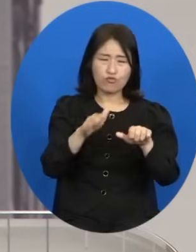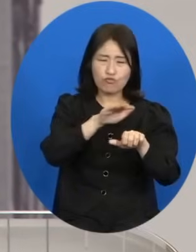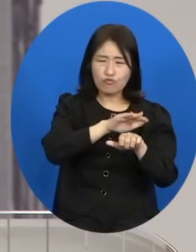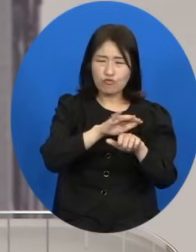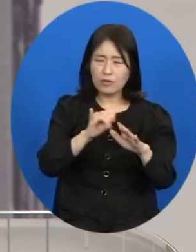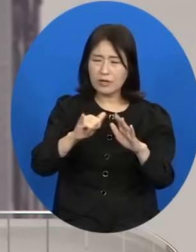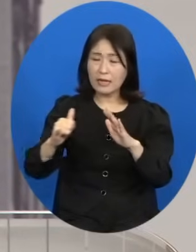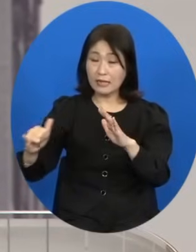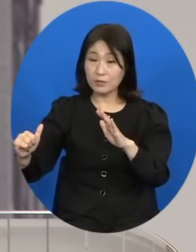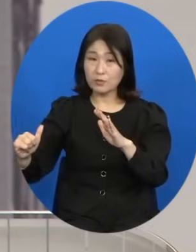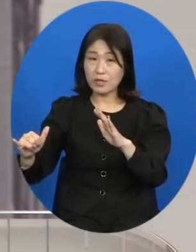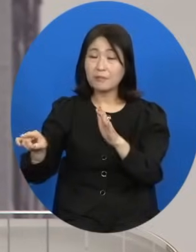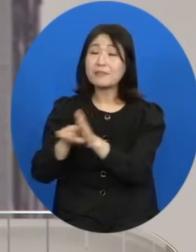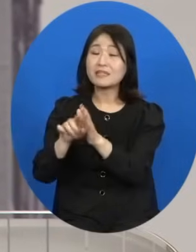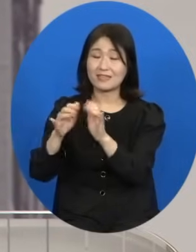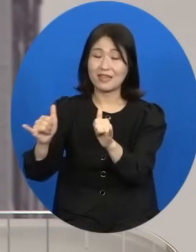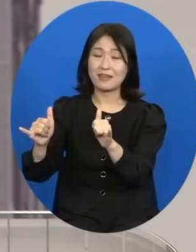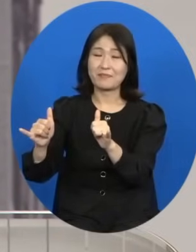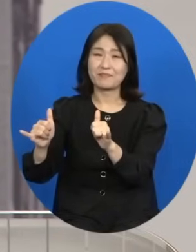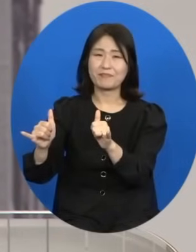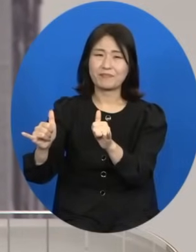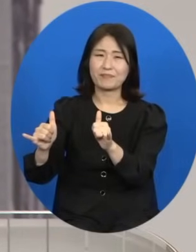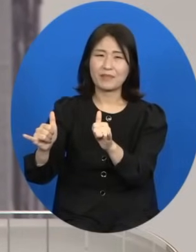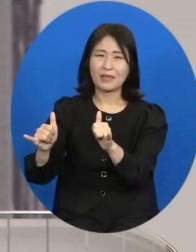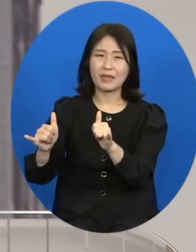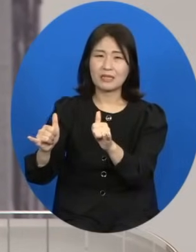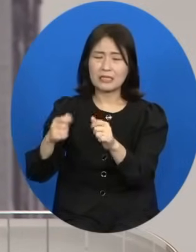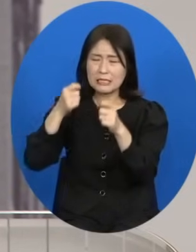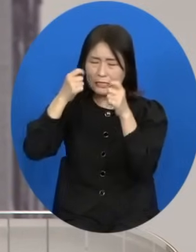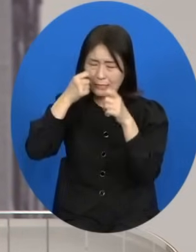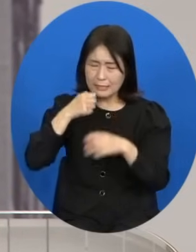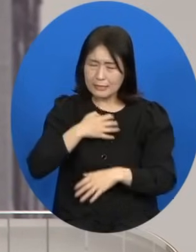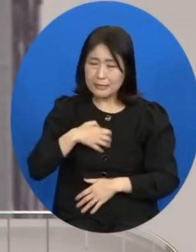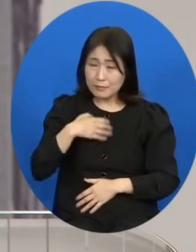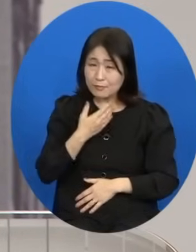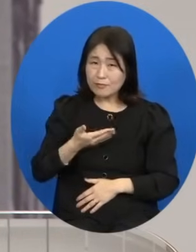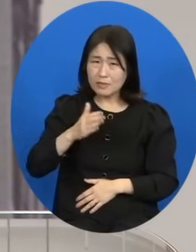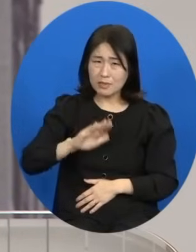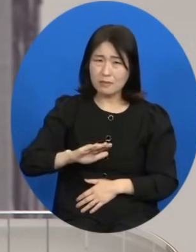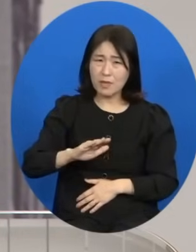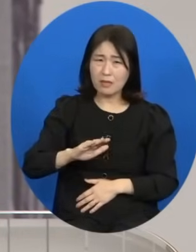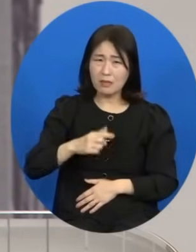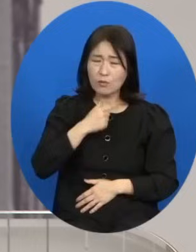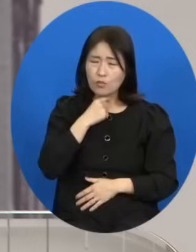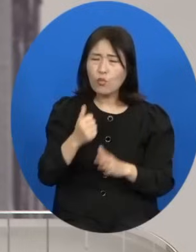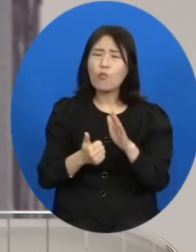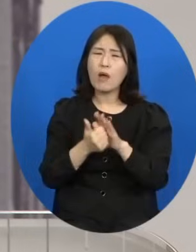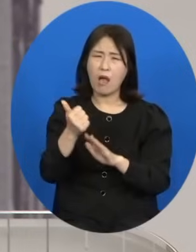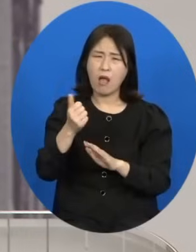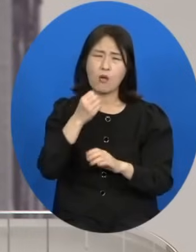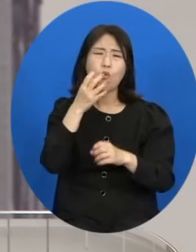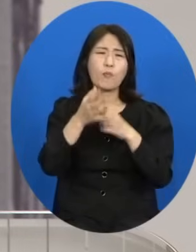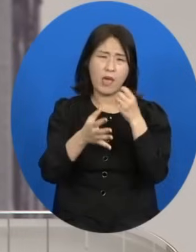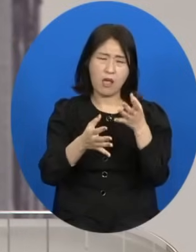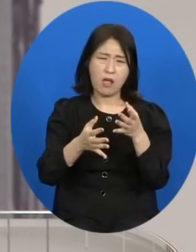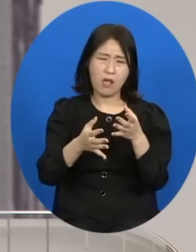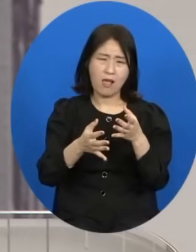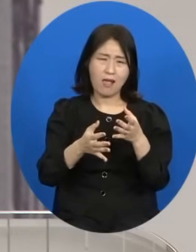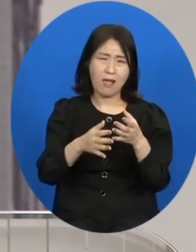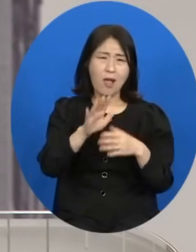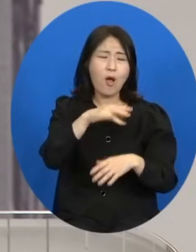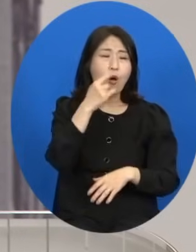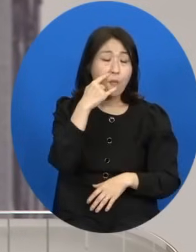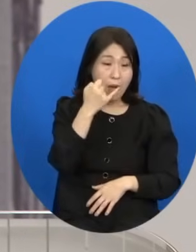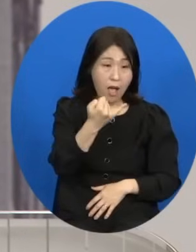그 마지막은 소망이 담겨 있어요 예를 들면 이런 거였습니다 엄마 엄마 엄마는 최고의 엄마였어